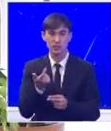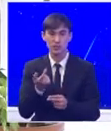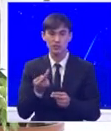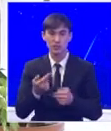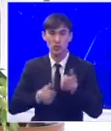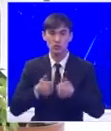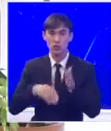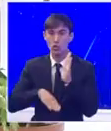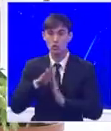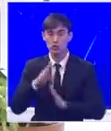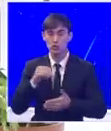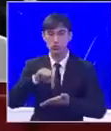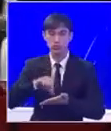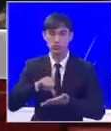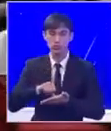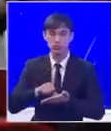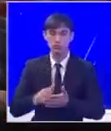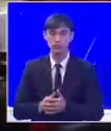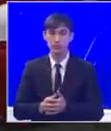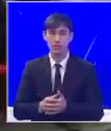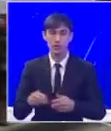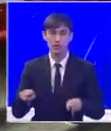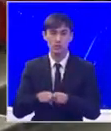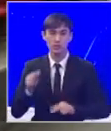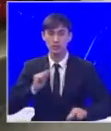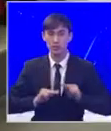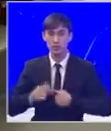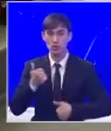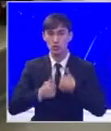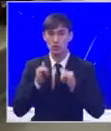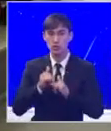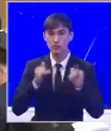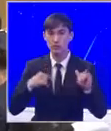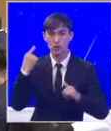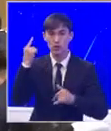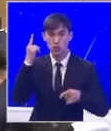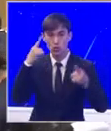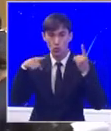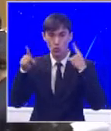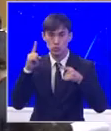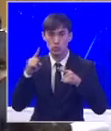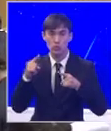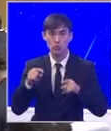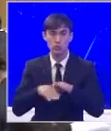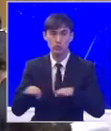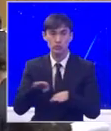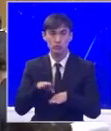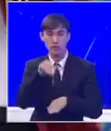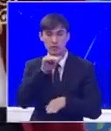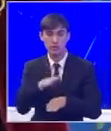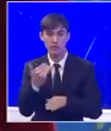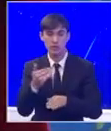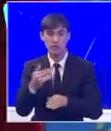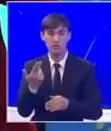конкурсе лучшие из лучших участвуют. Подобные педагогические конкурсы развивают кругозор и эрудицию учителя, его профессионализм